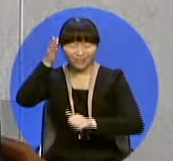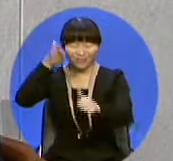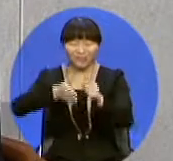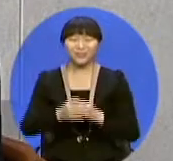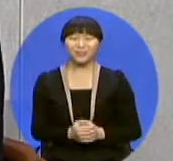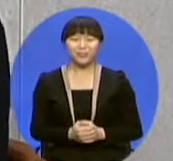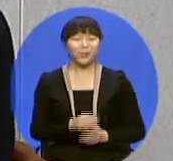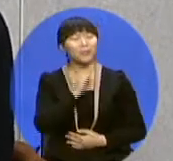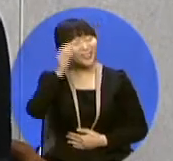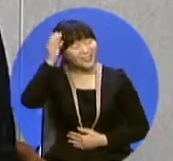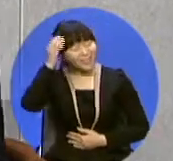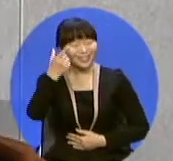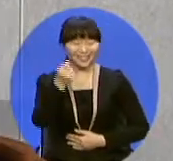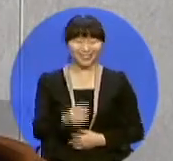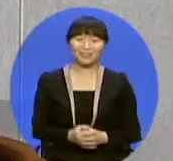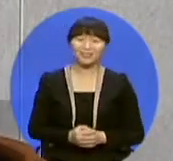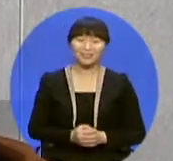네, 기대가 되는데요.